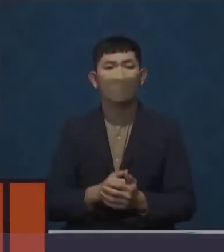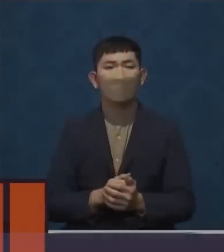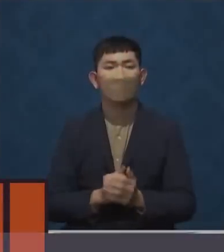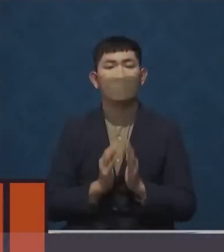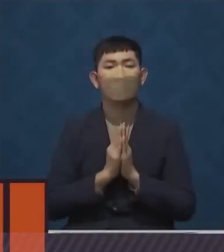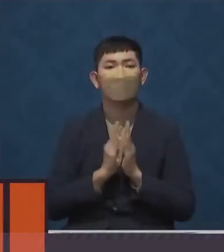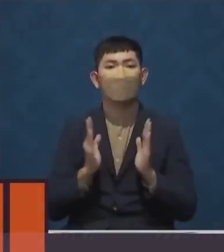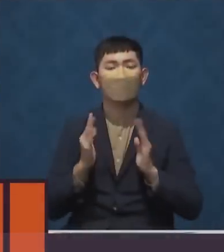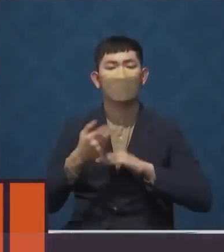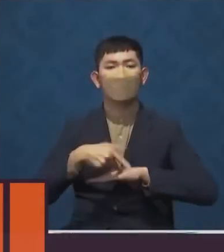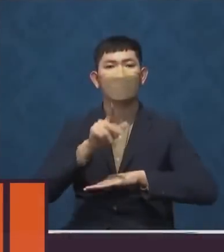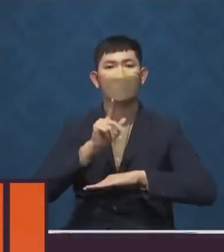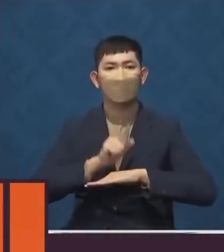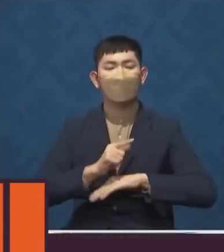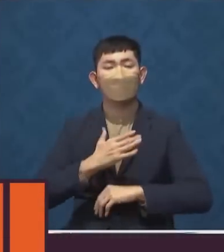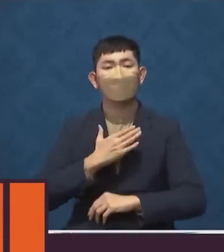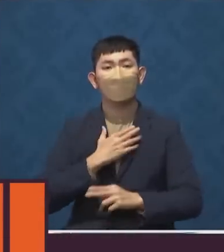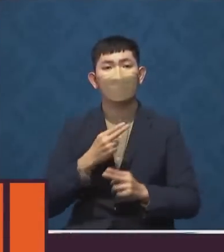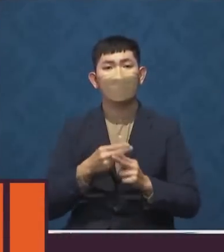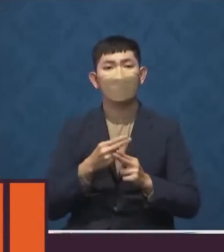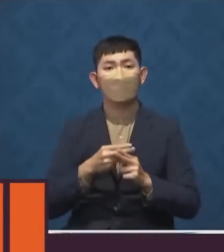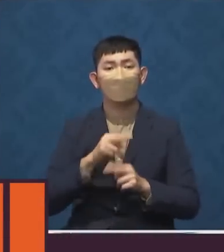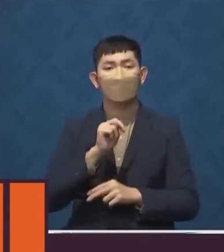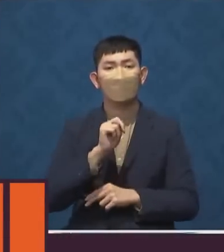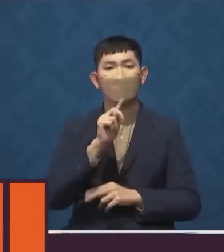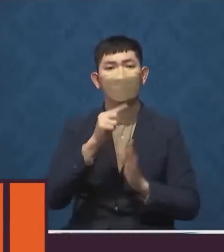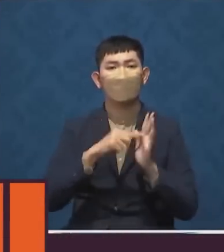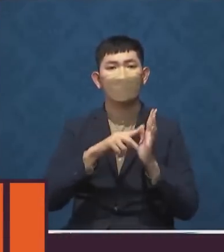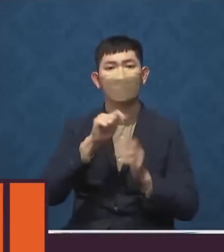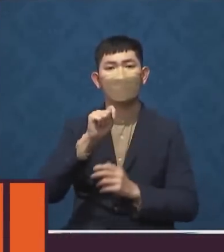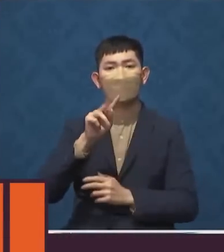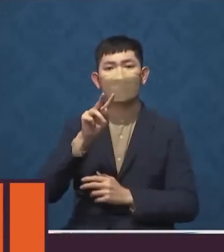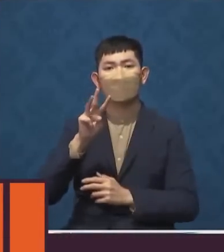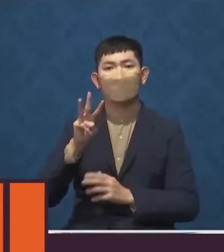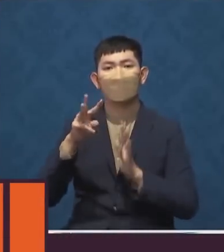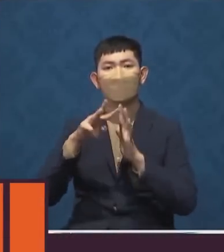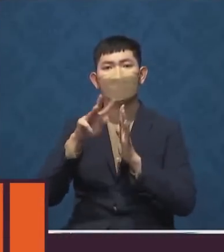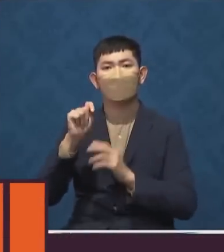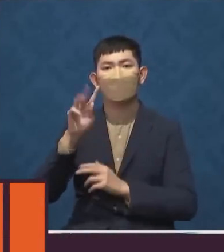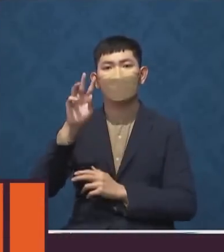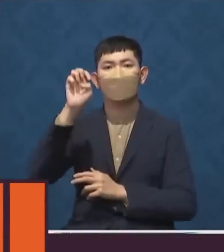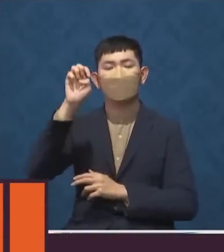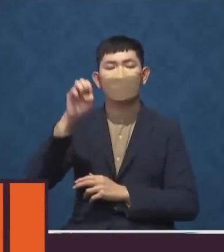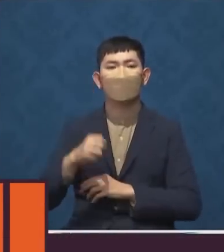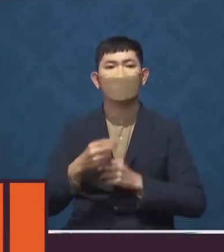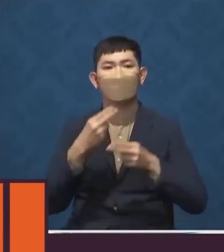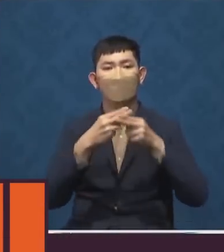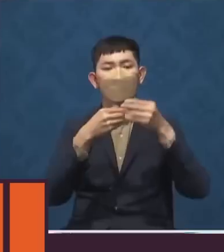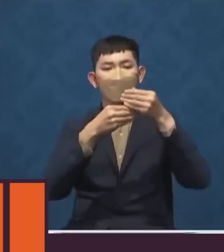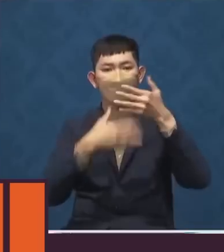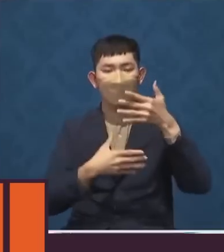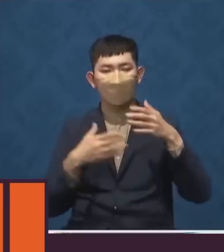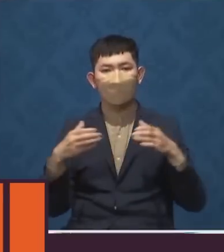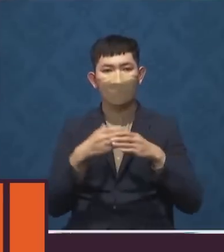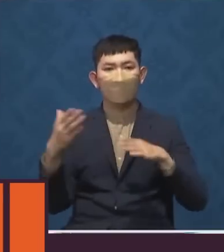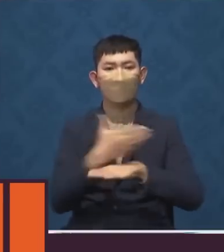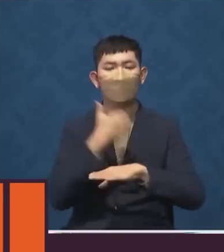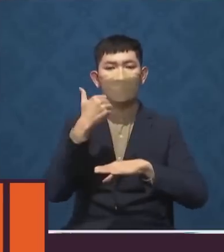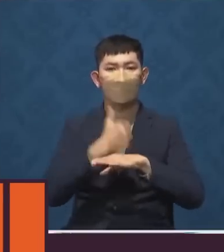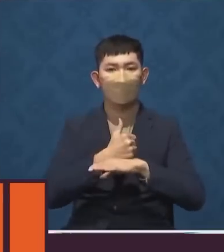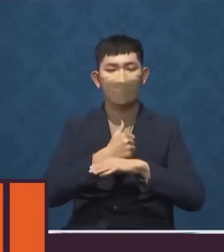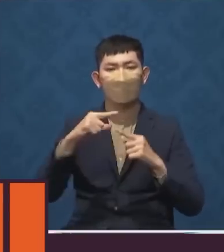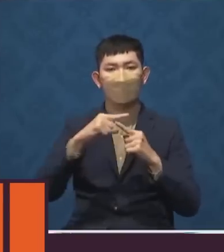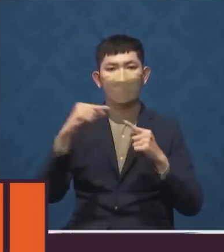ธรธณทขอรบผมนัทุธปว่ประทุมพูดแนรศดรแบบบชีรายชื่อ พักเก้าไล คนจัหวดอ่างทอง